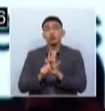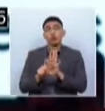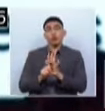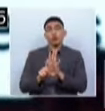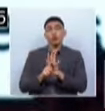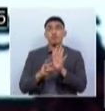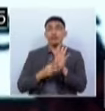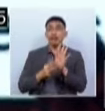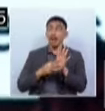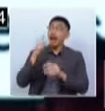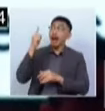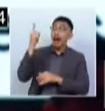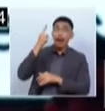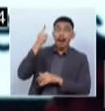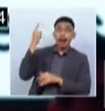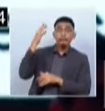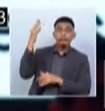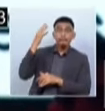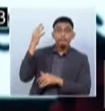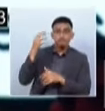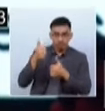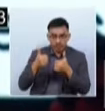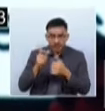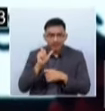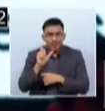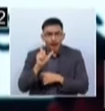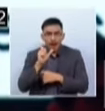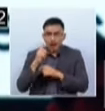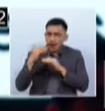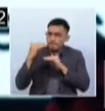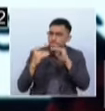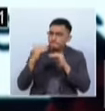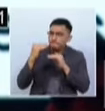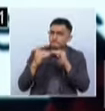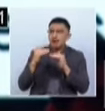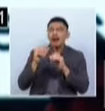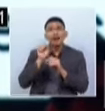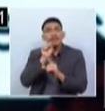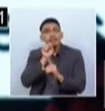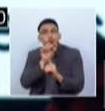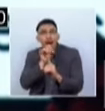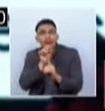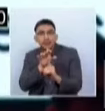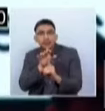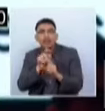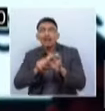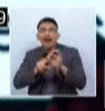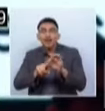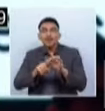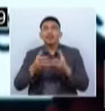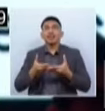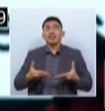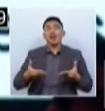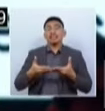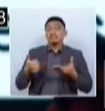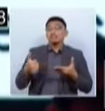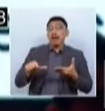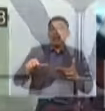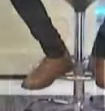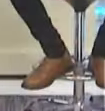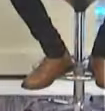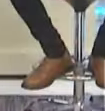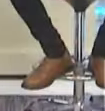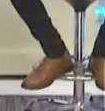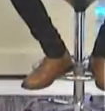dalam ee potensi terjadinya konflik bersenjata antara kedua negara Nahum Sebelum kita